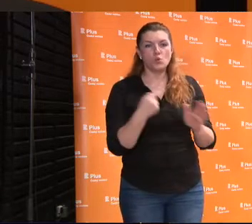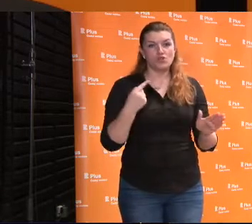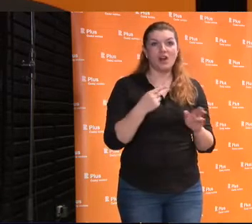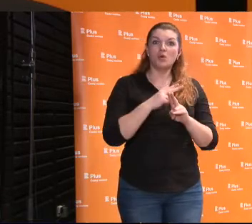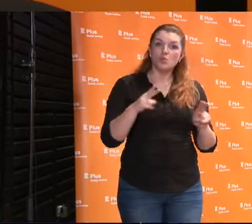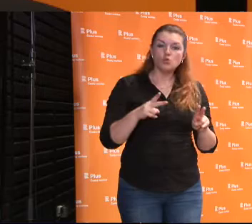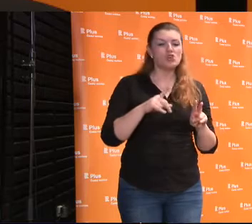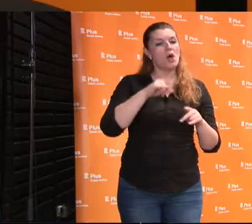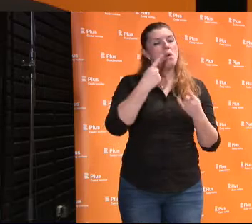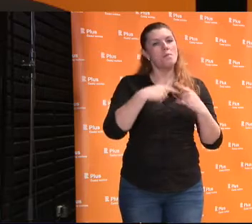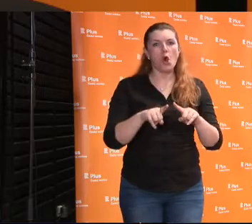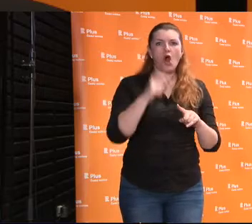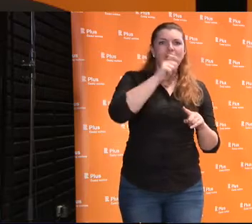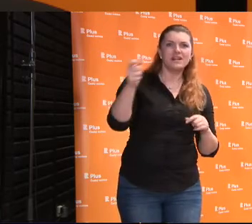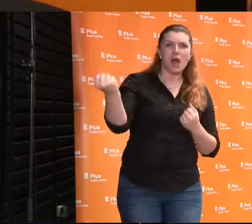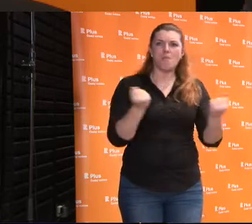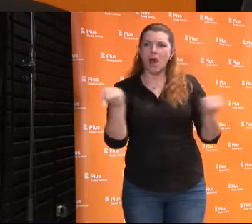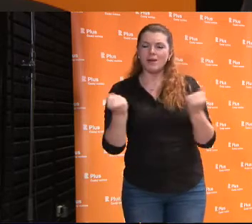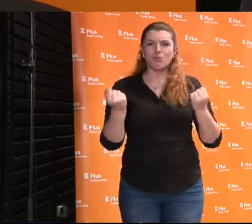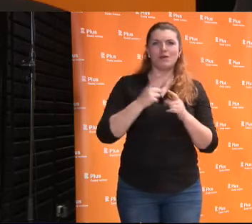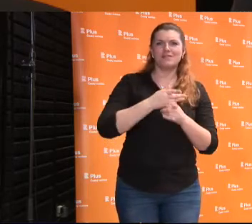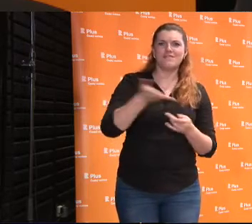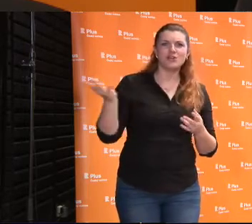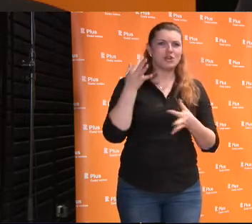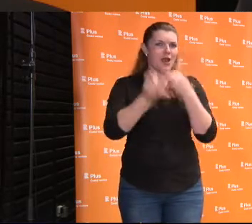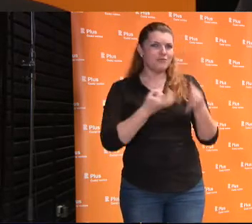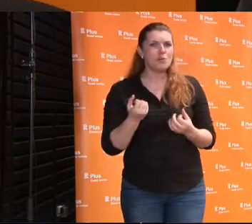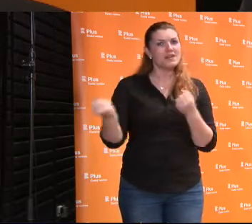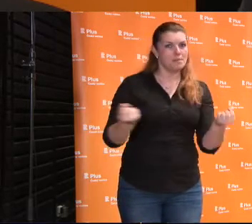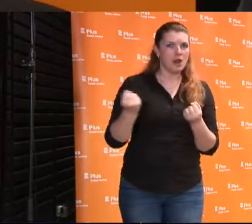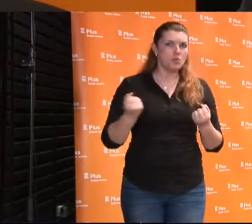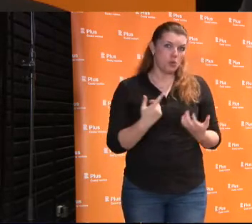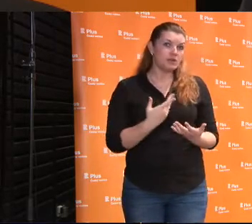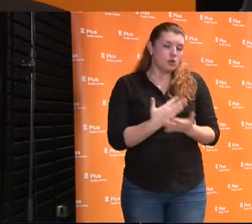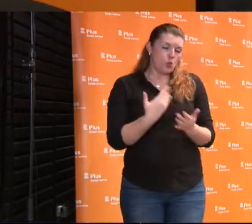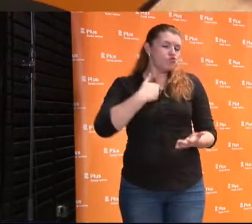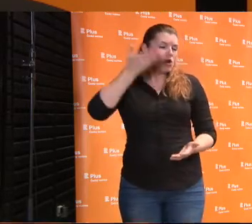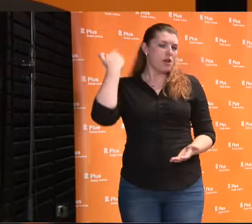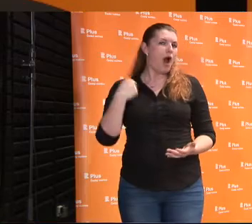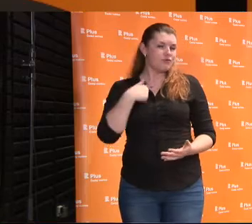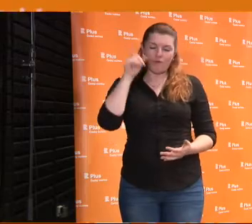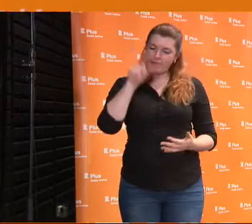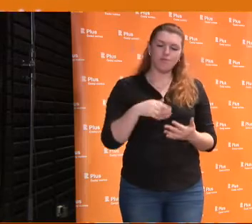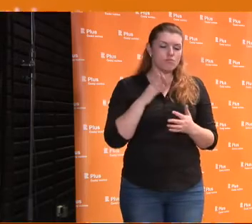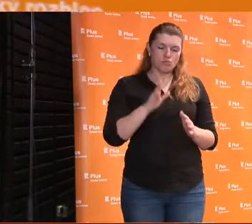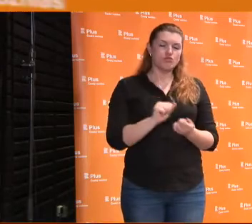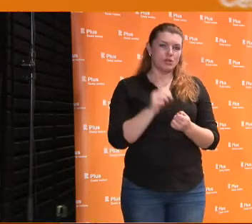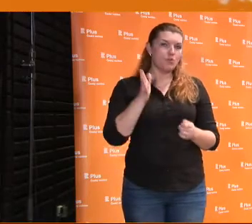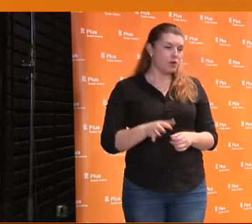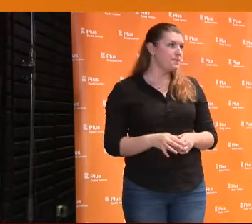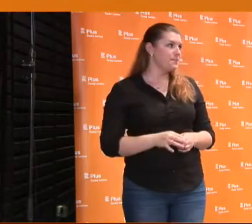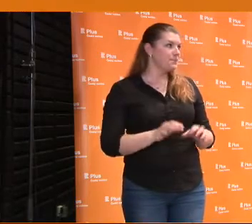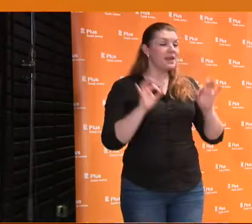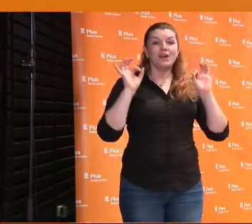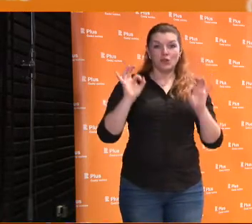hromadění moci a k manipulaci s veřejností, to jsem si myslel už i tehdy. A k tomu se také doufám dostaneme. Pane Kartousi,